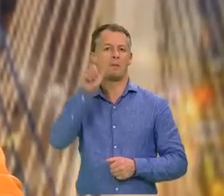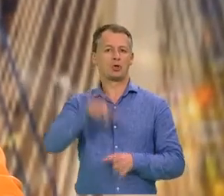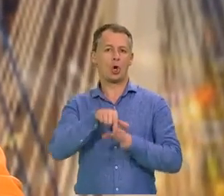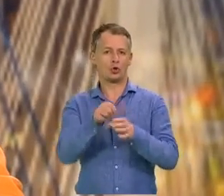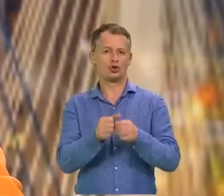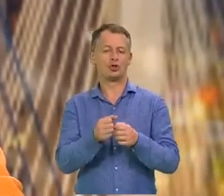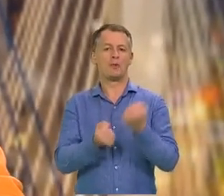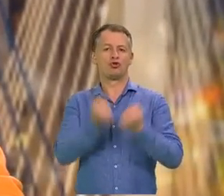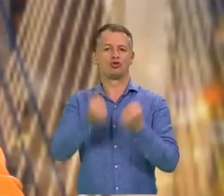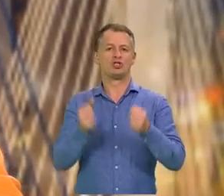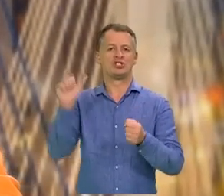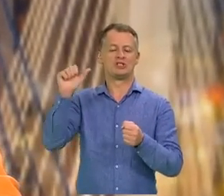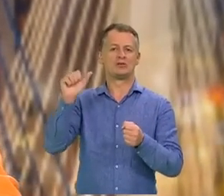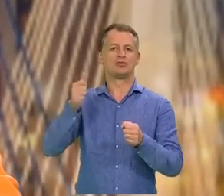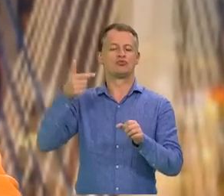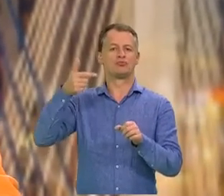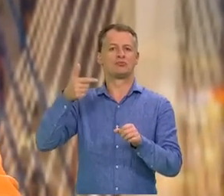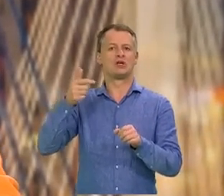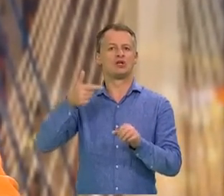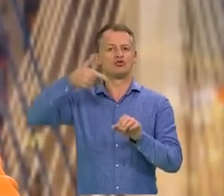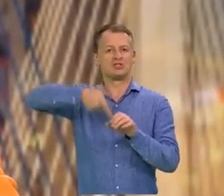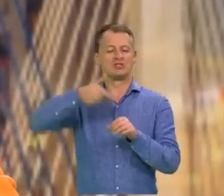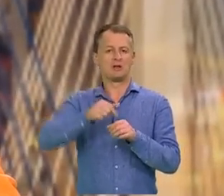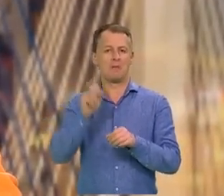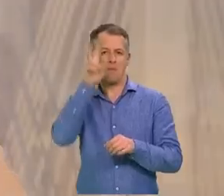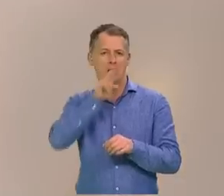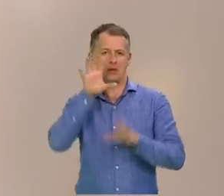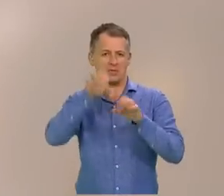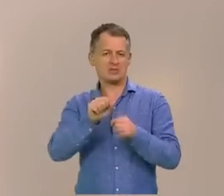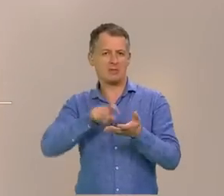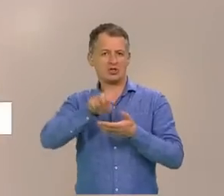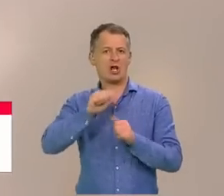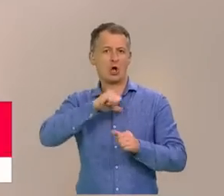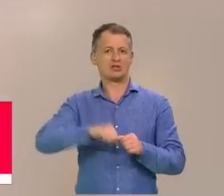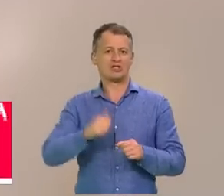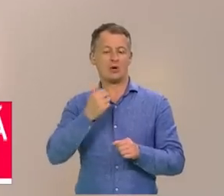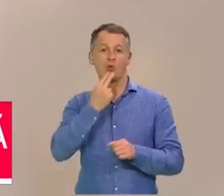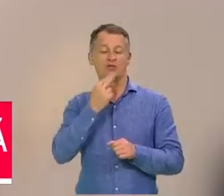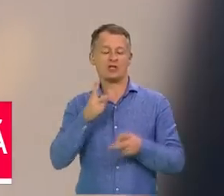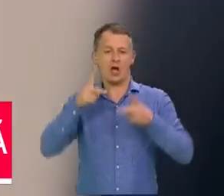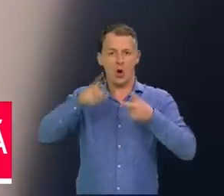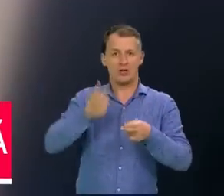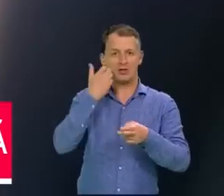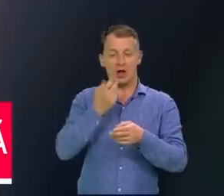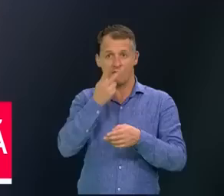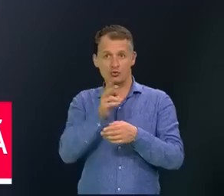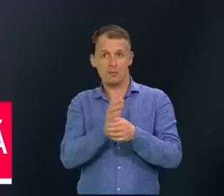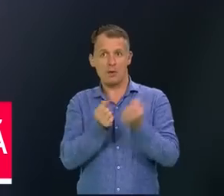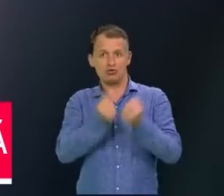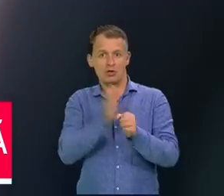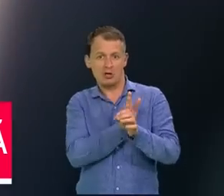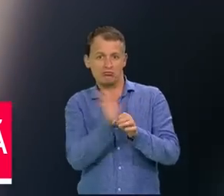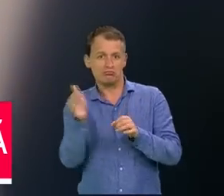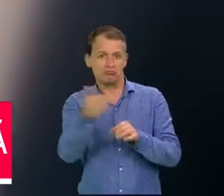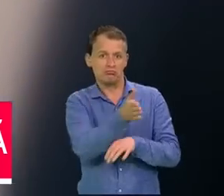Șofer de cisternă prins beat pe autostrada Soarelui, bărbatul se îndrepta spre Constanța, iar poliția a intervenit când cisterna, care circula haotic în zigzag,